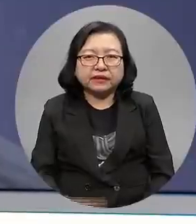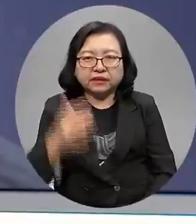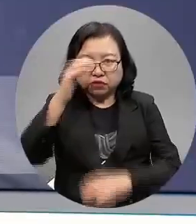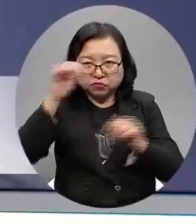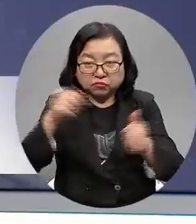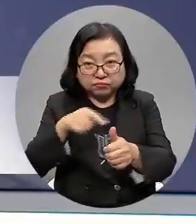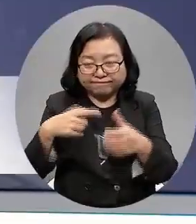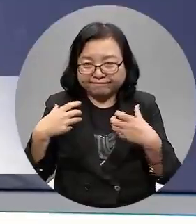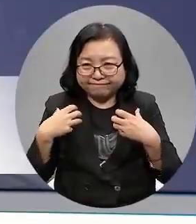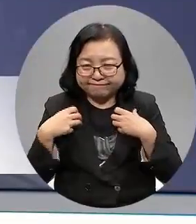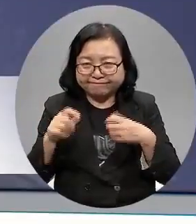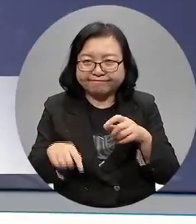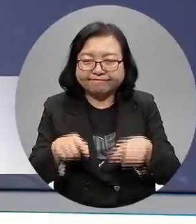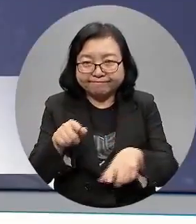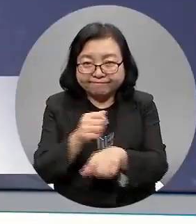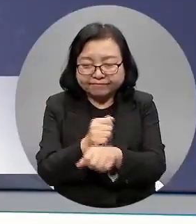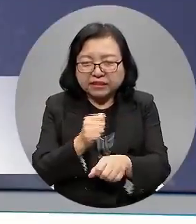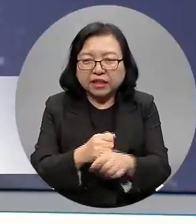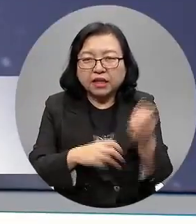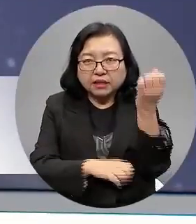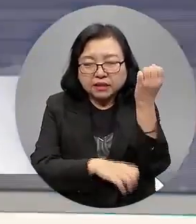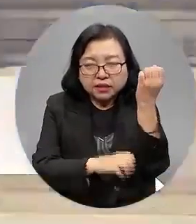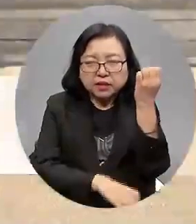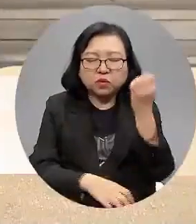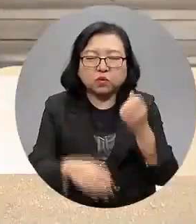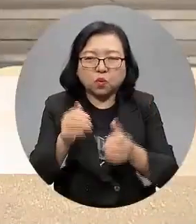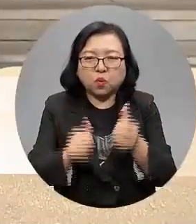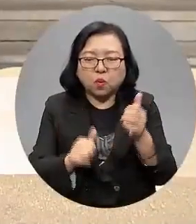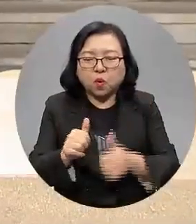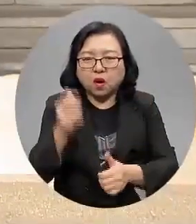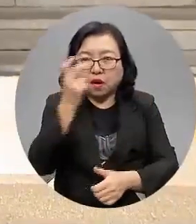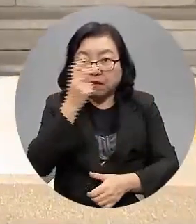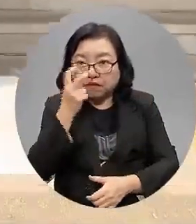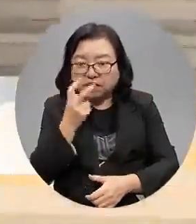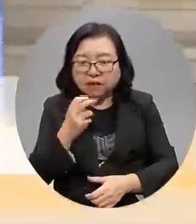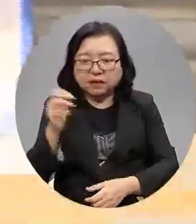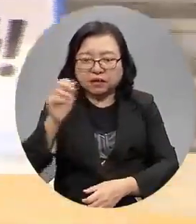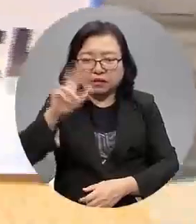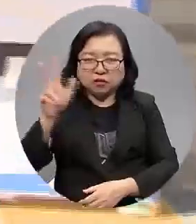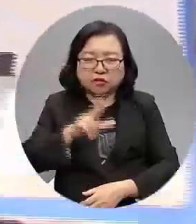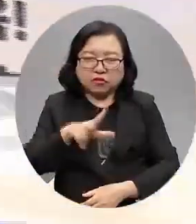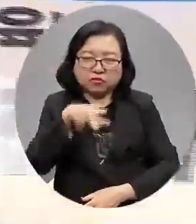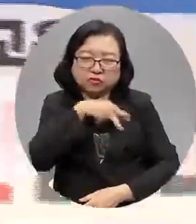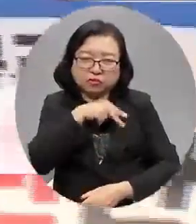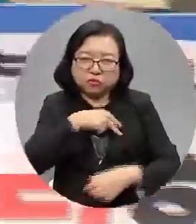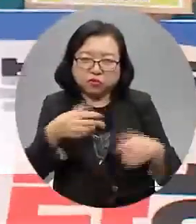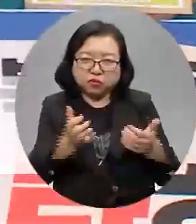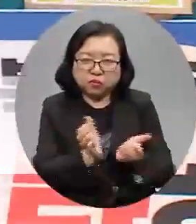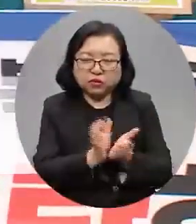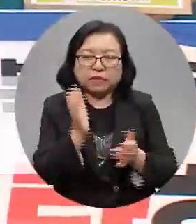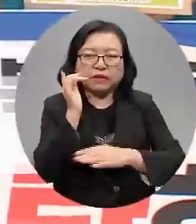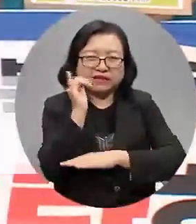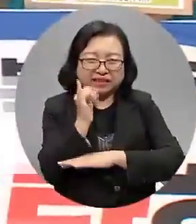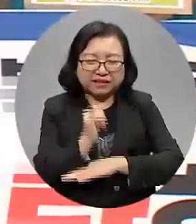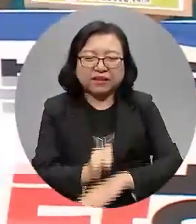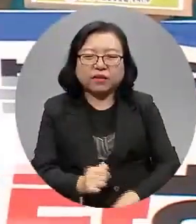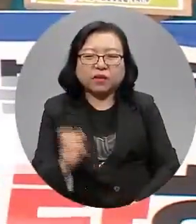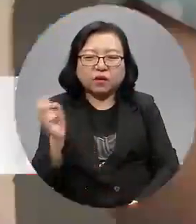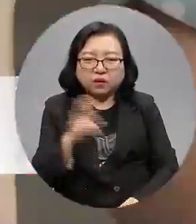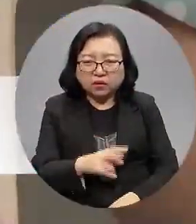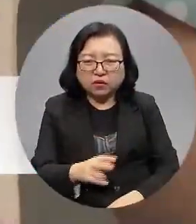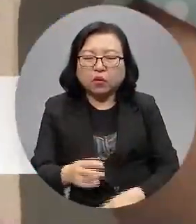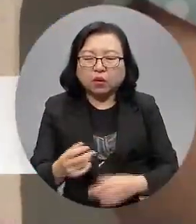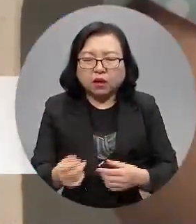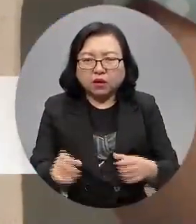충북 교육청에 실시하는 기초학력 진단 검사와 관련해 전교조 충북 지부는 기자 회견을 열고 또 한 번의 일제